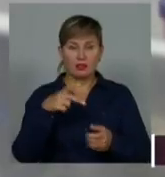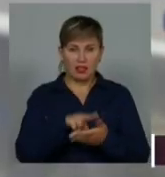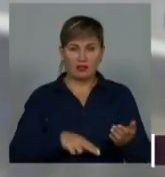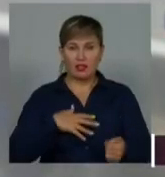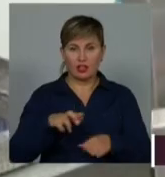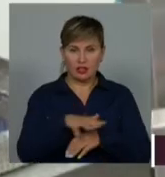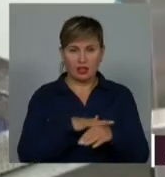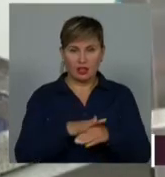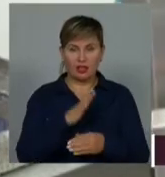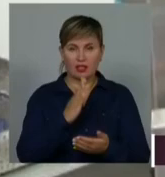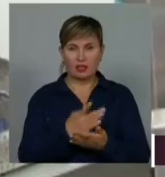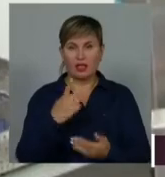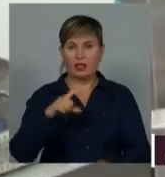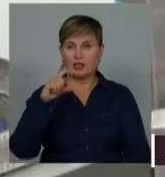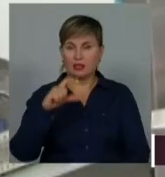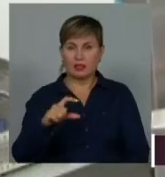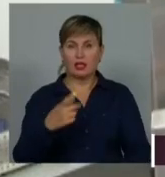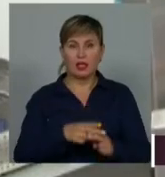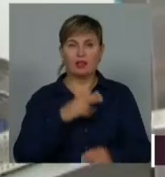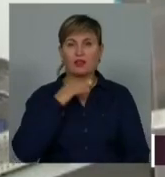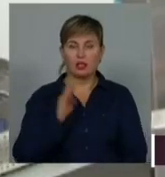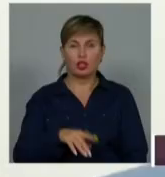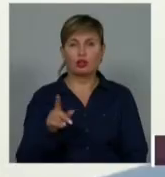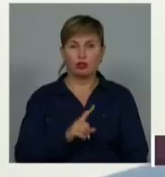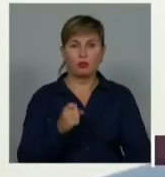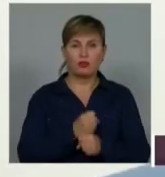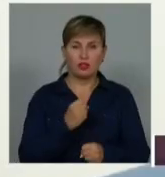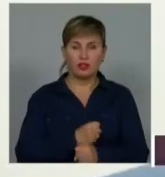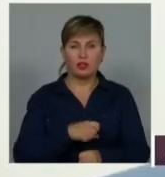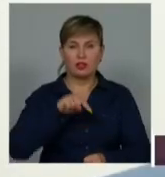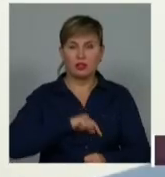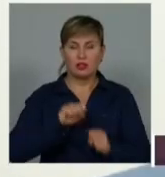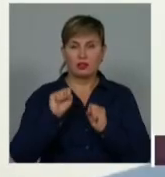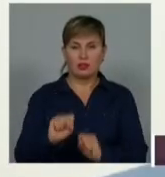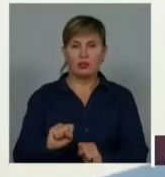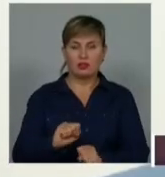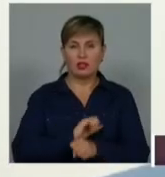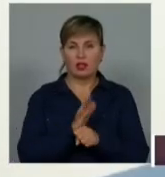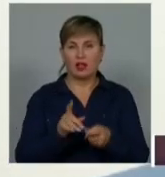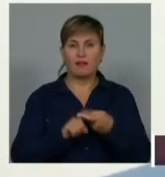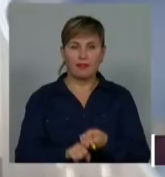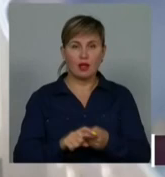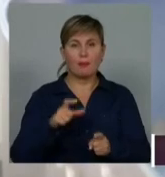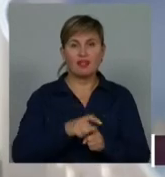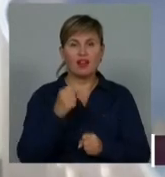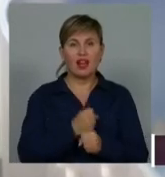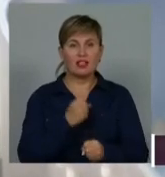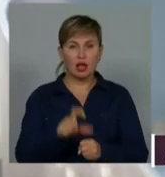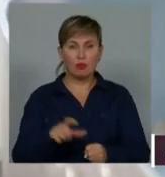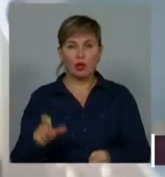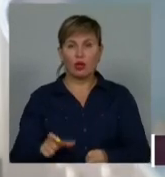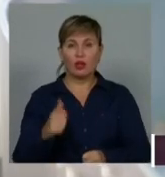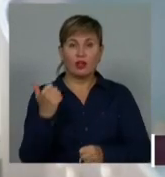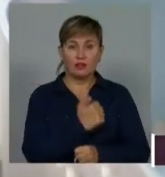стране и состоит из одного компонента. Этого достаточно, чтобы выработать антитела коронавирусной инфекции. По словам разработчиков